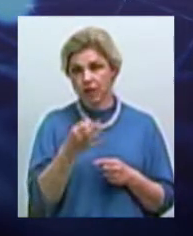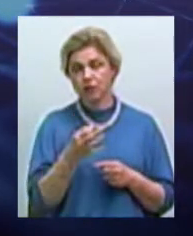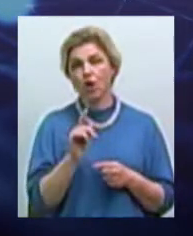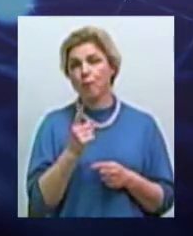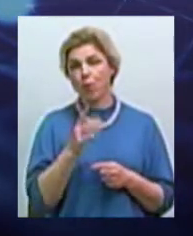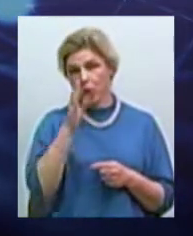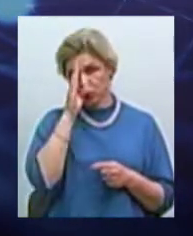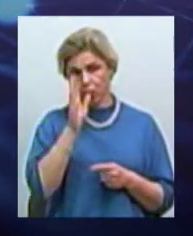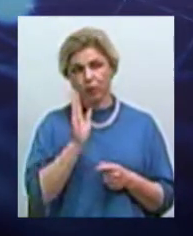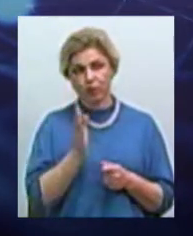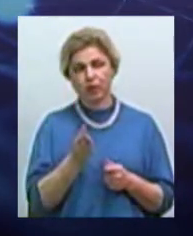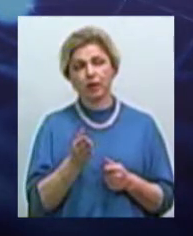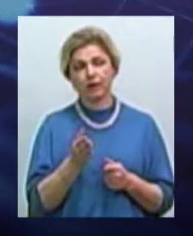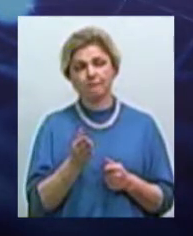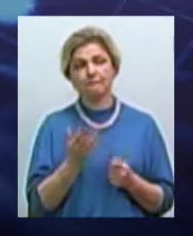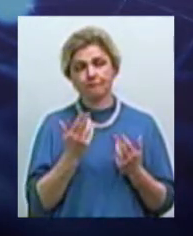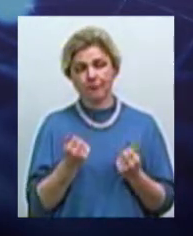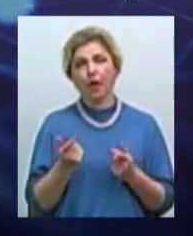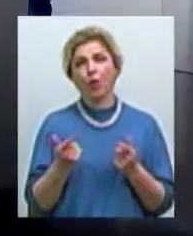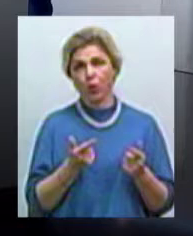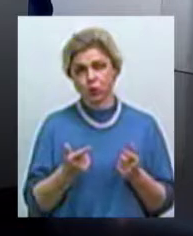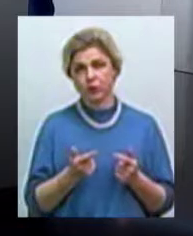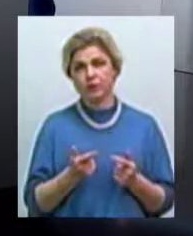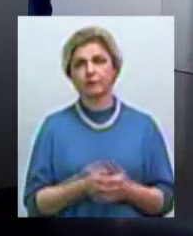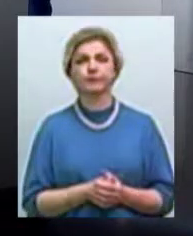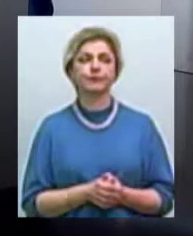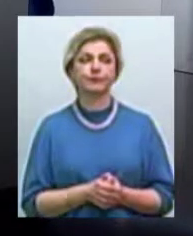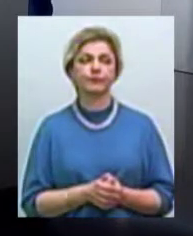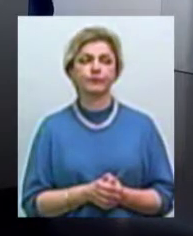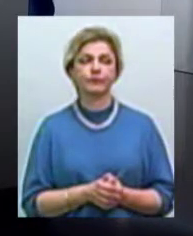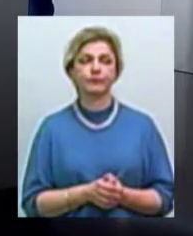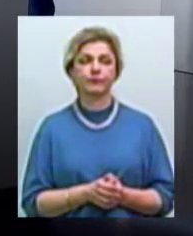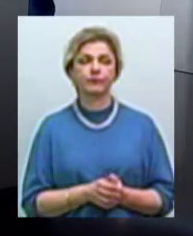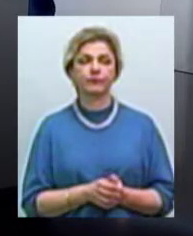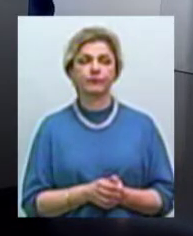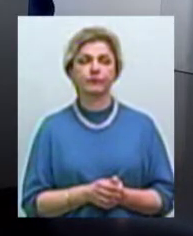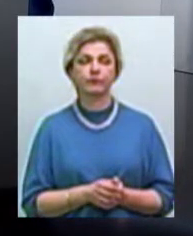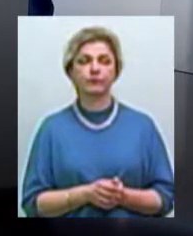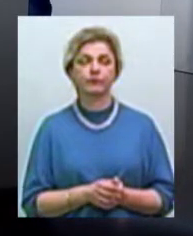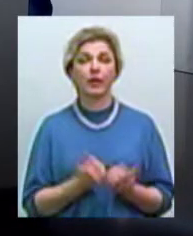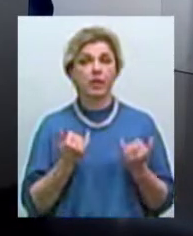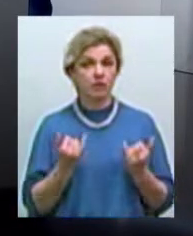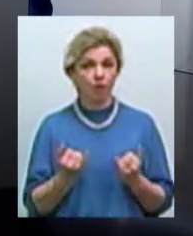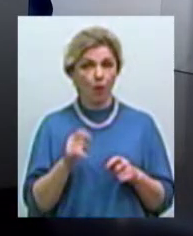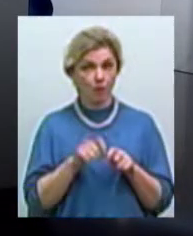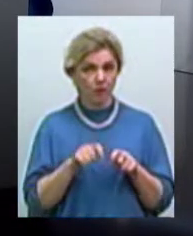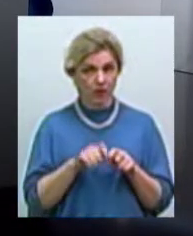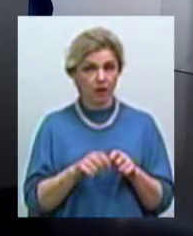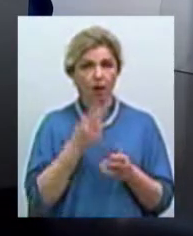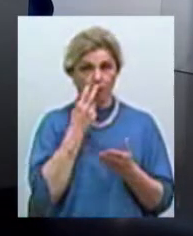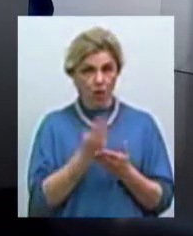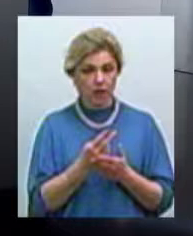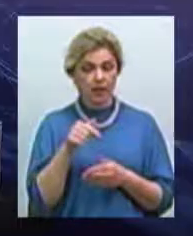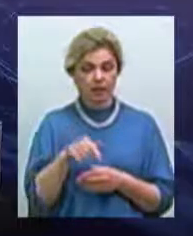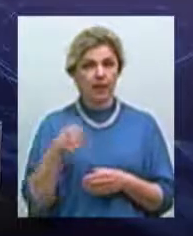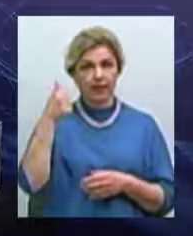ще будуть задавати завтра вранці. Звичайно, готуються вони в роботі, але... Ну, сьогоднішня перевірка нам показала. Ми цей тиждень